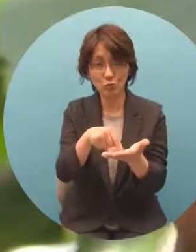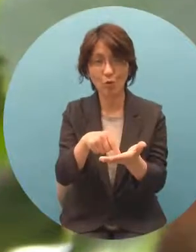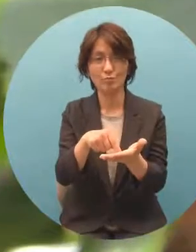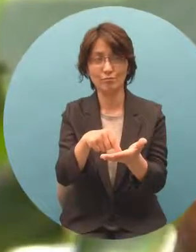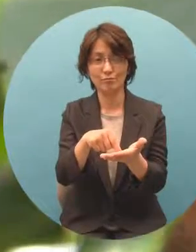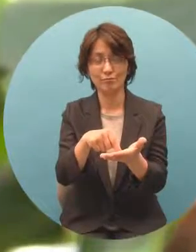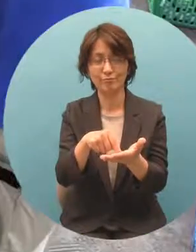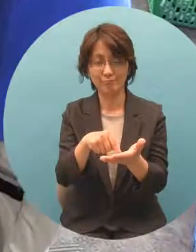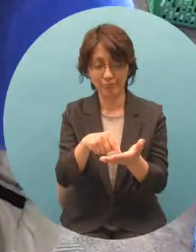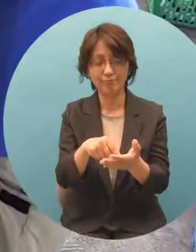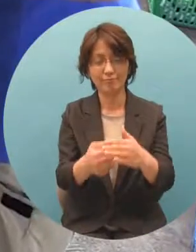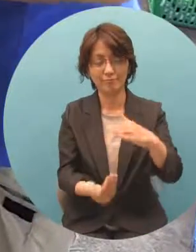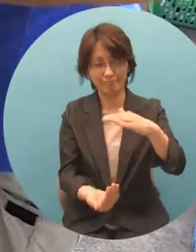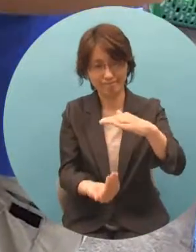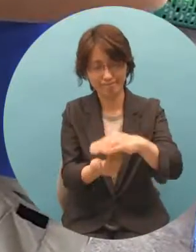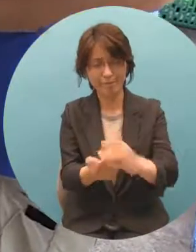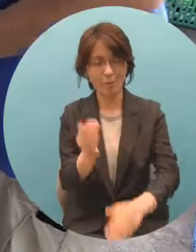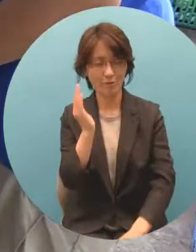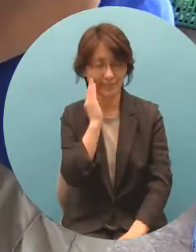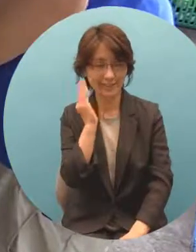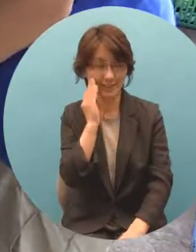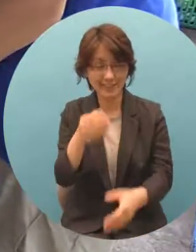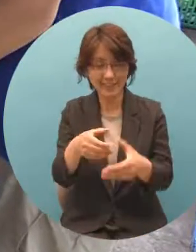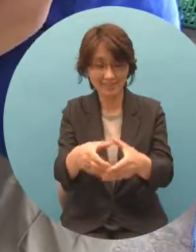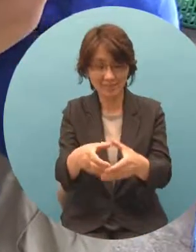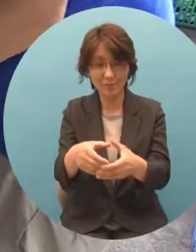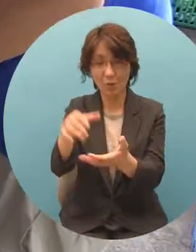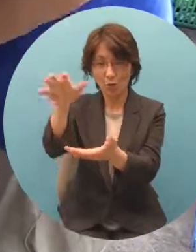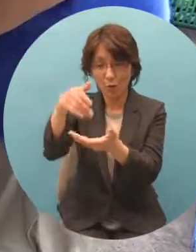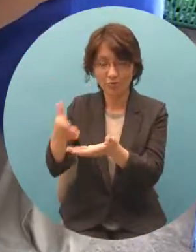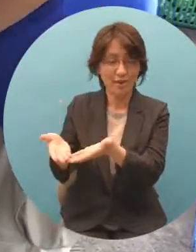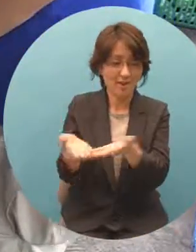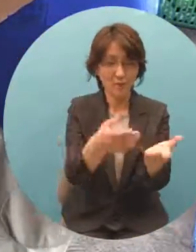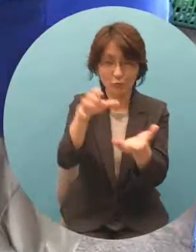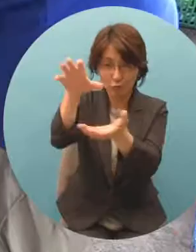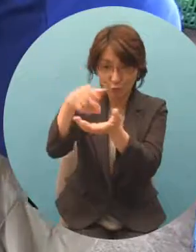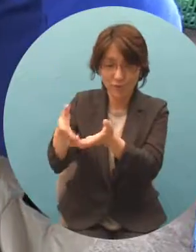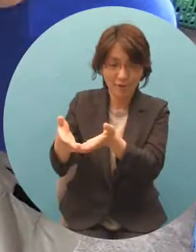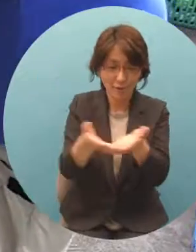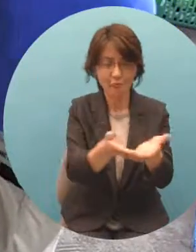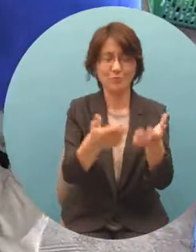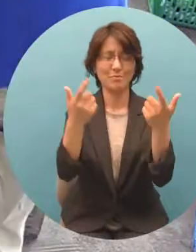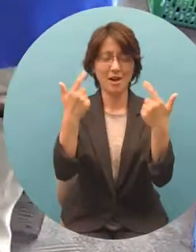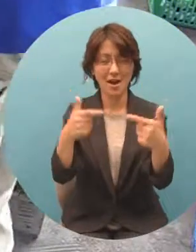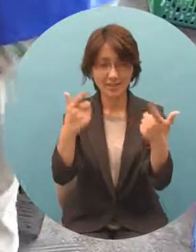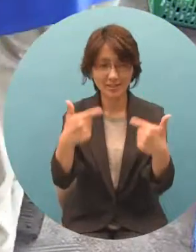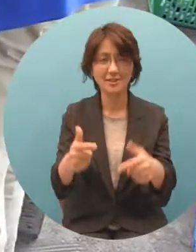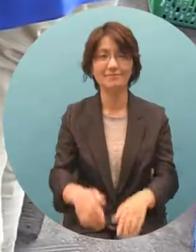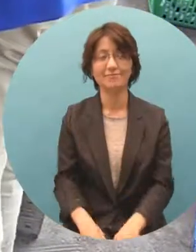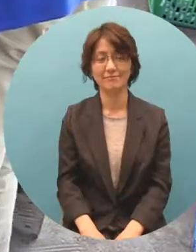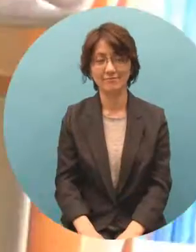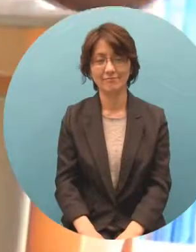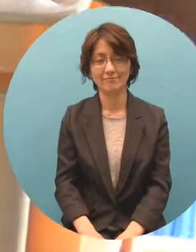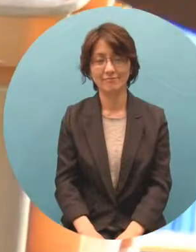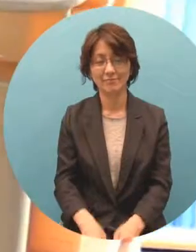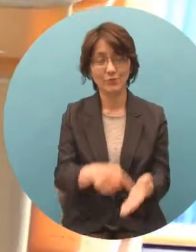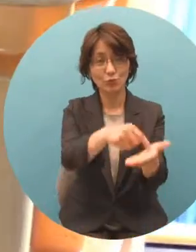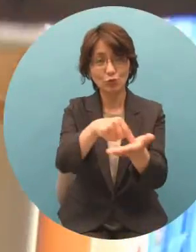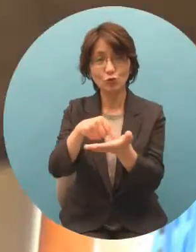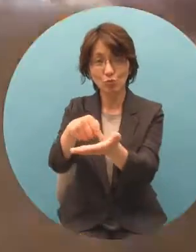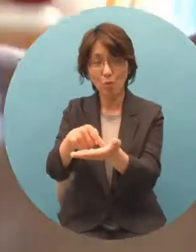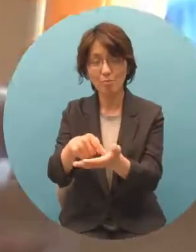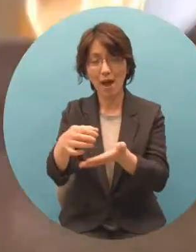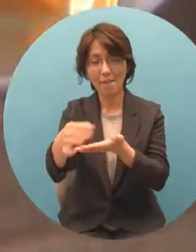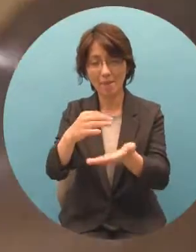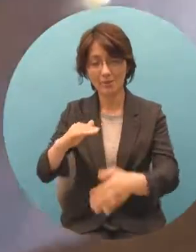の注文があり、採れたて完熟の果実を日々出荷しています。 通販最近徐々に伸びてはい